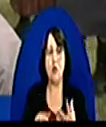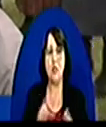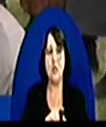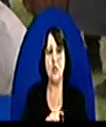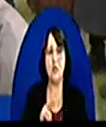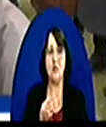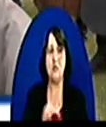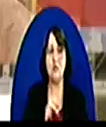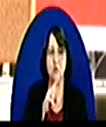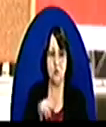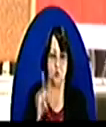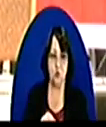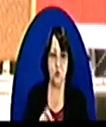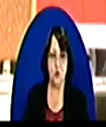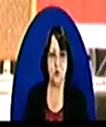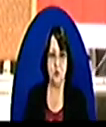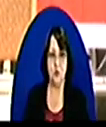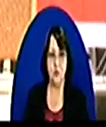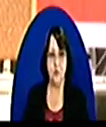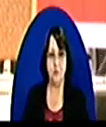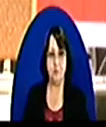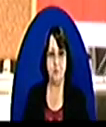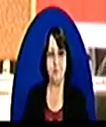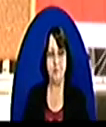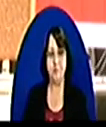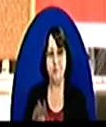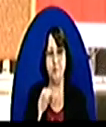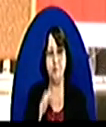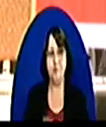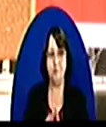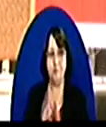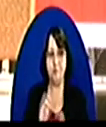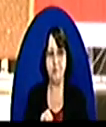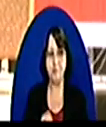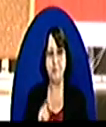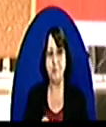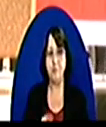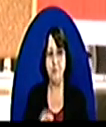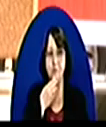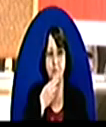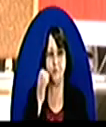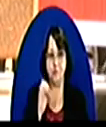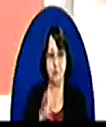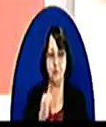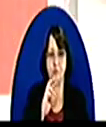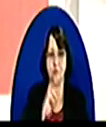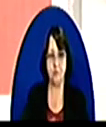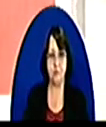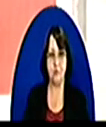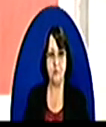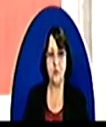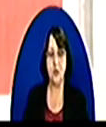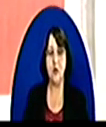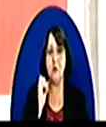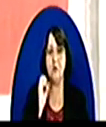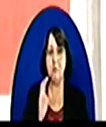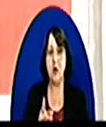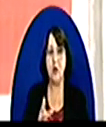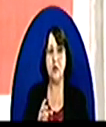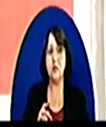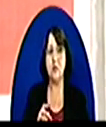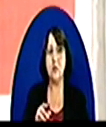ёсны төлөвлөлийн засварлууд бий болоод байна гэдэг. Энэ бол энэ шударга ёсны тэмцлийн банкны зээлийн